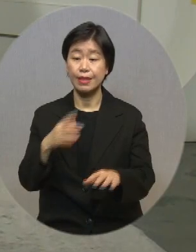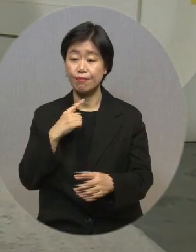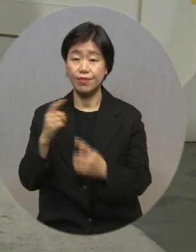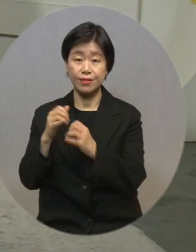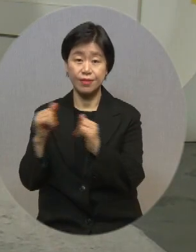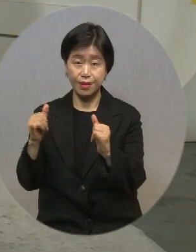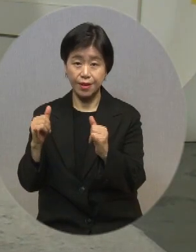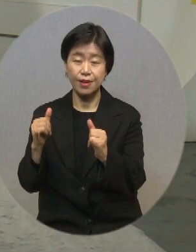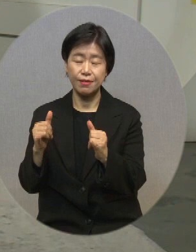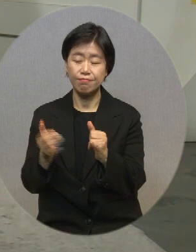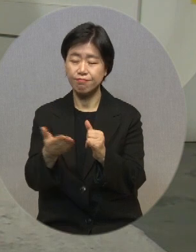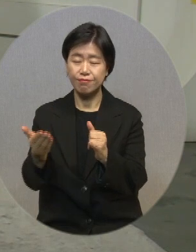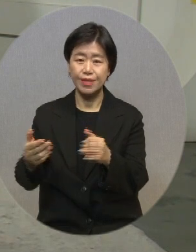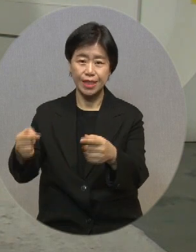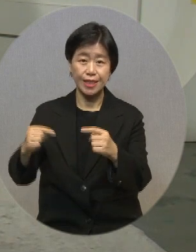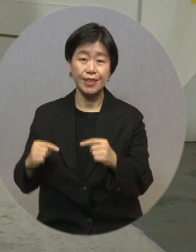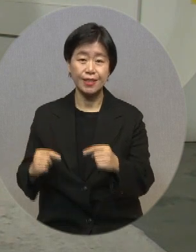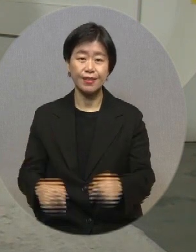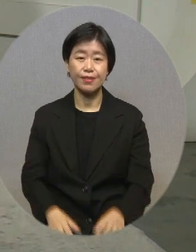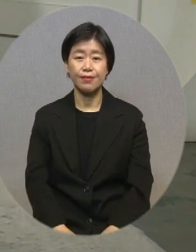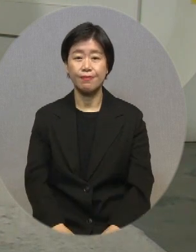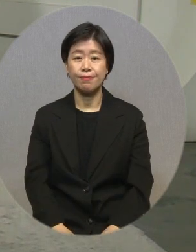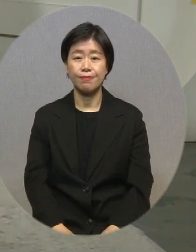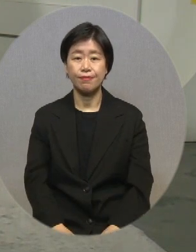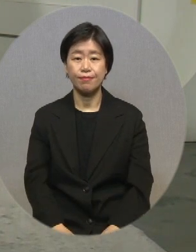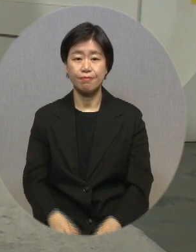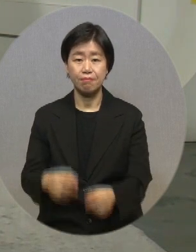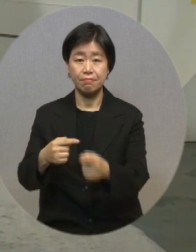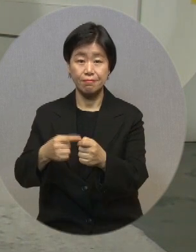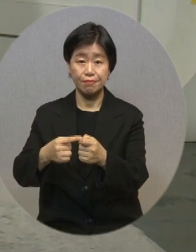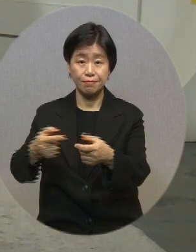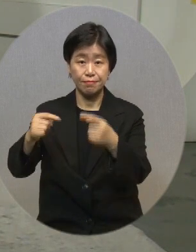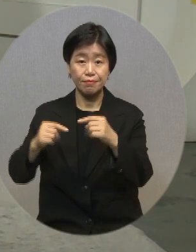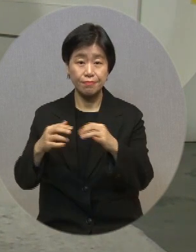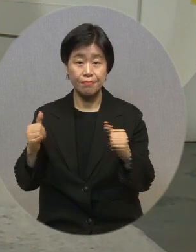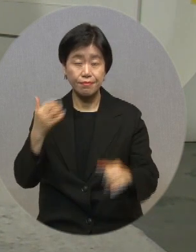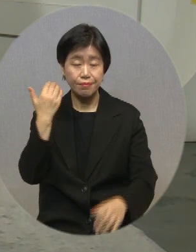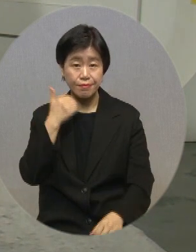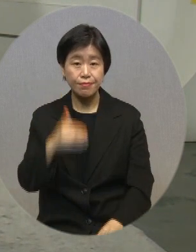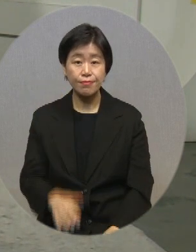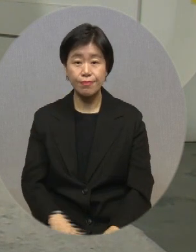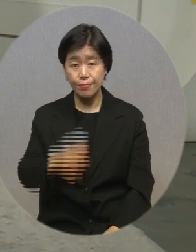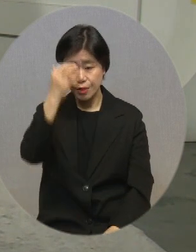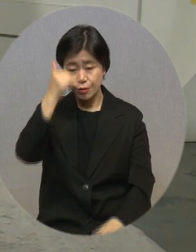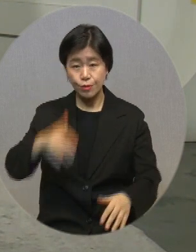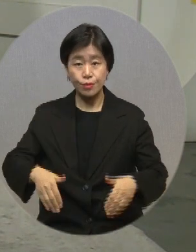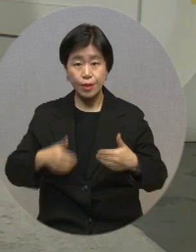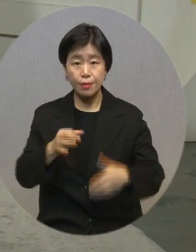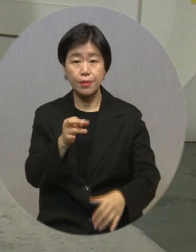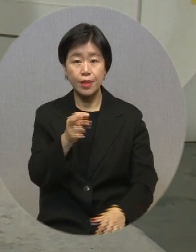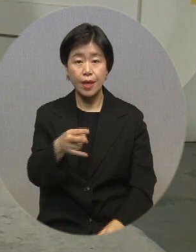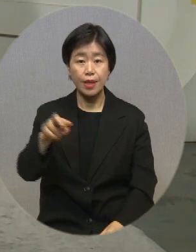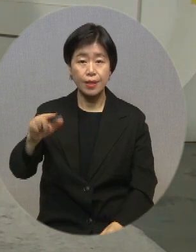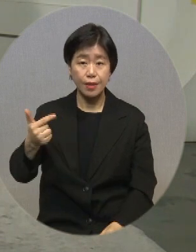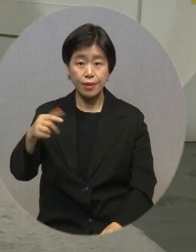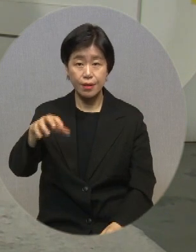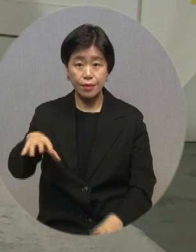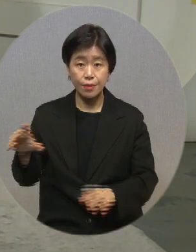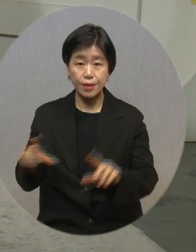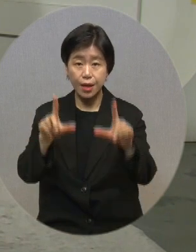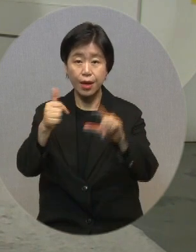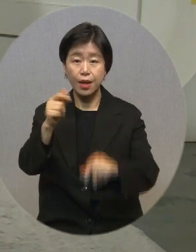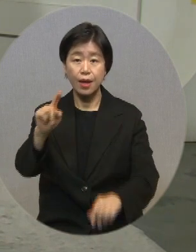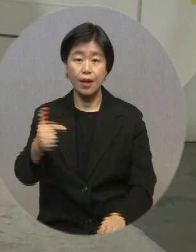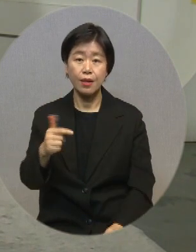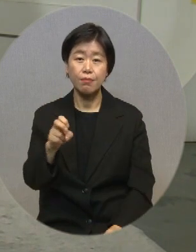주간 본선 지금 치르고 있습니다. 자, 첫 번째 출연자는 충남에 예산에 사시는 한명수 님이